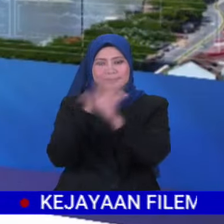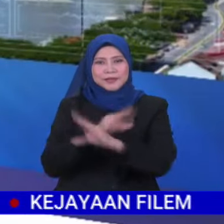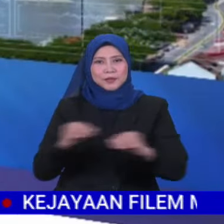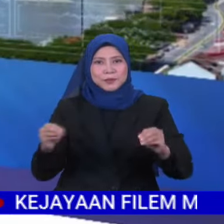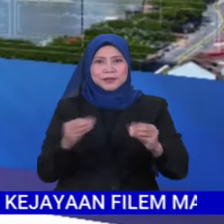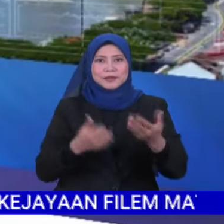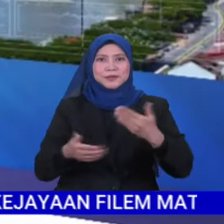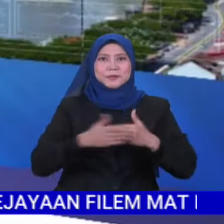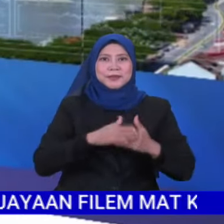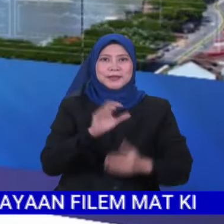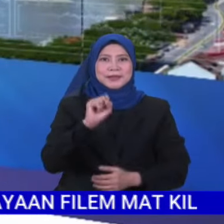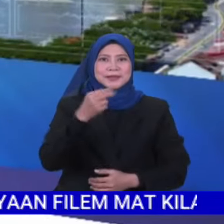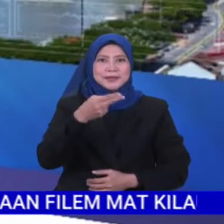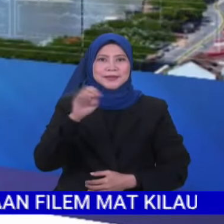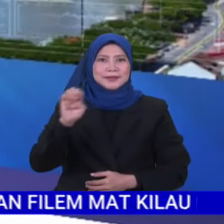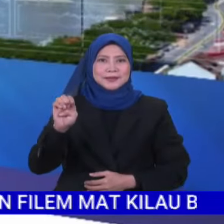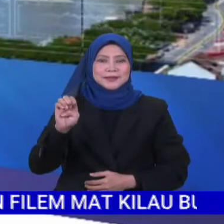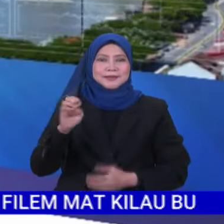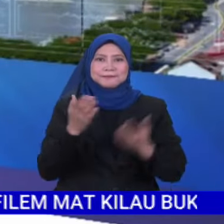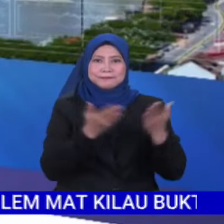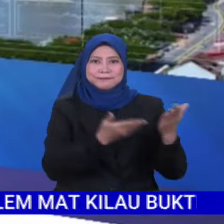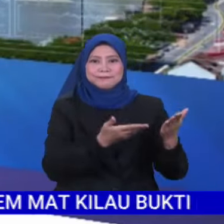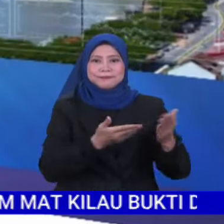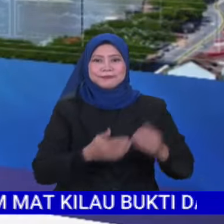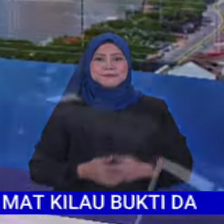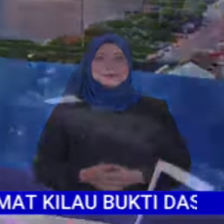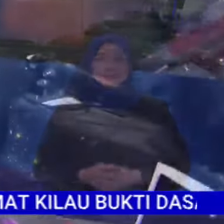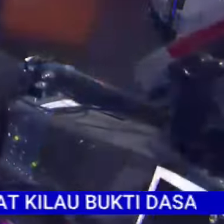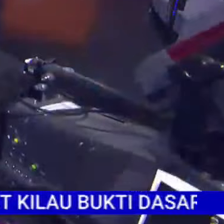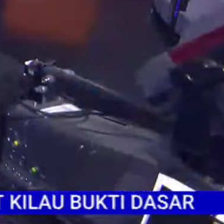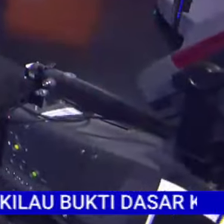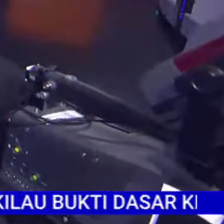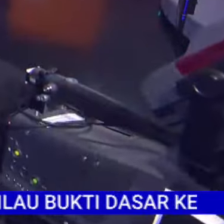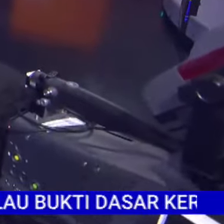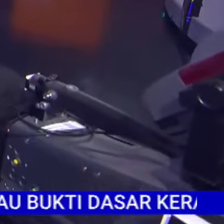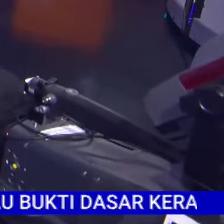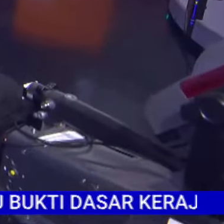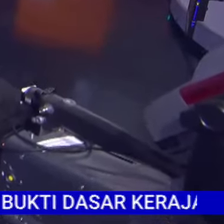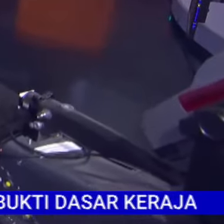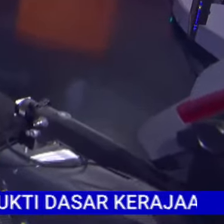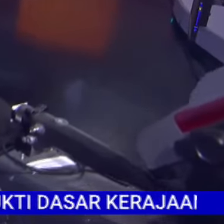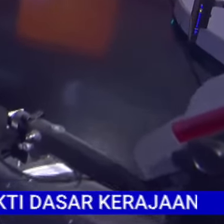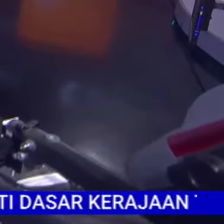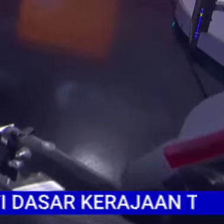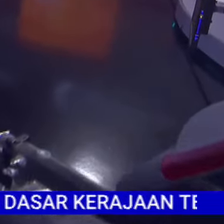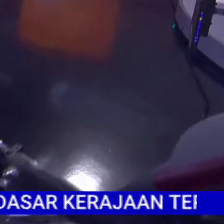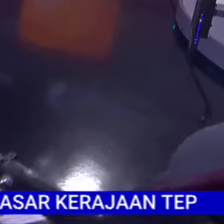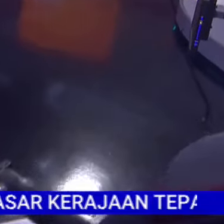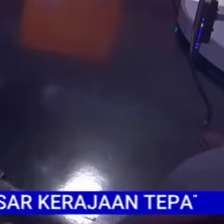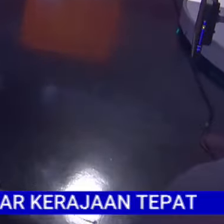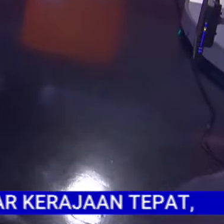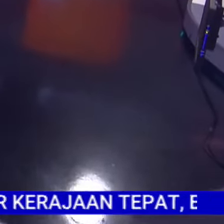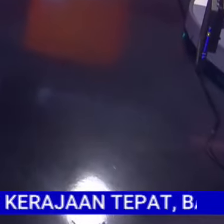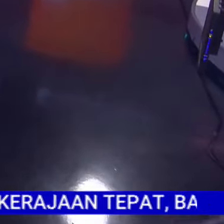kita kembali bersama sahidi angkasapuri silikon sakit Hai terima kasih